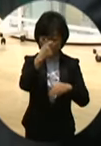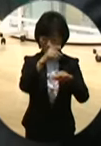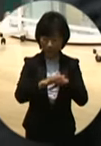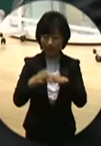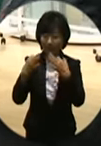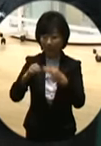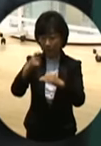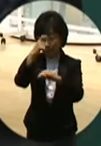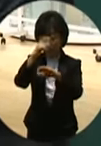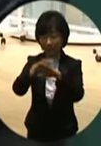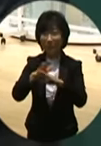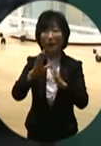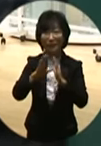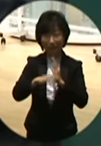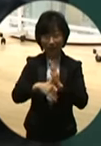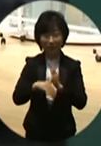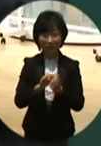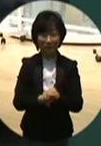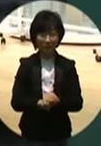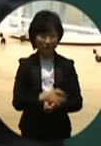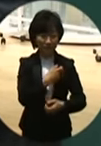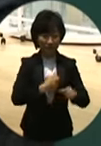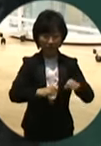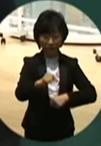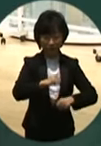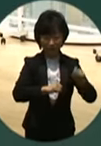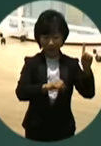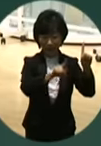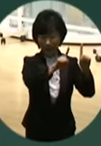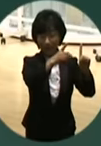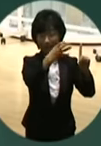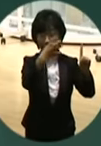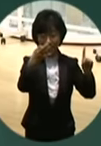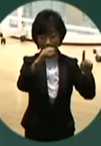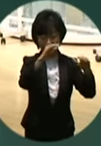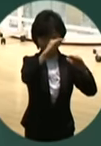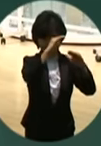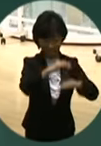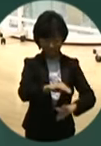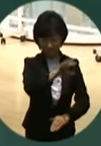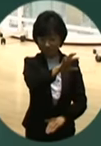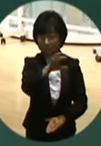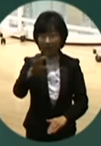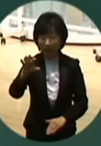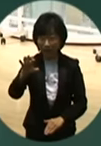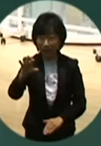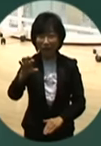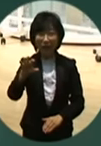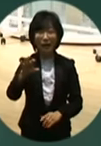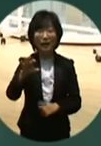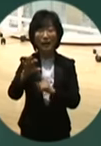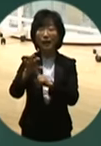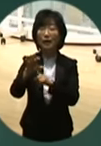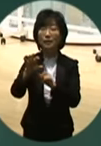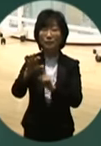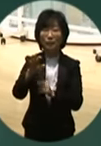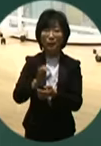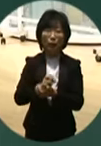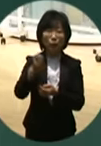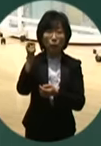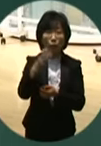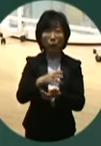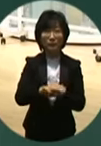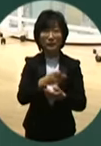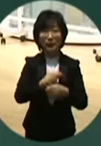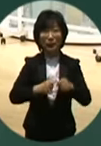때 하세요, 그냥. Especially during Wednesday service or Friday service, do this. 뭘 말입니까? What are we talking about? 이거